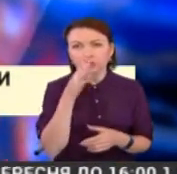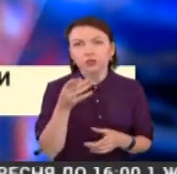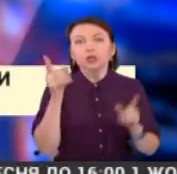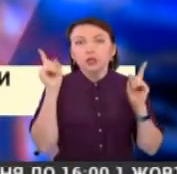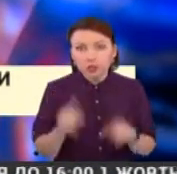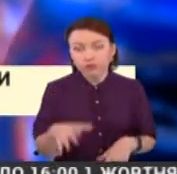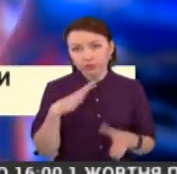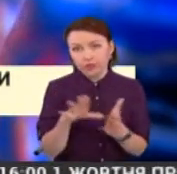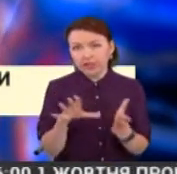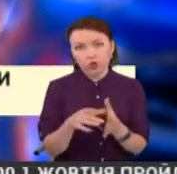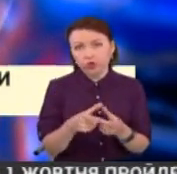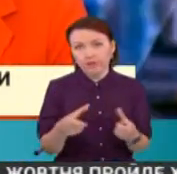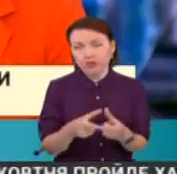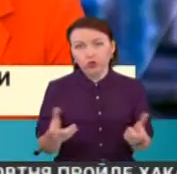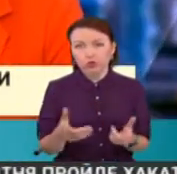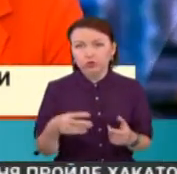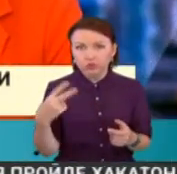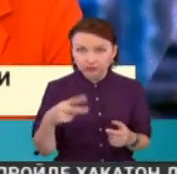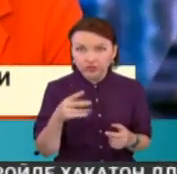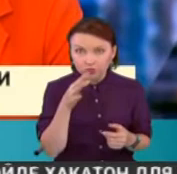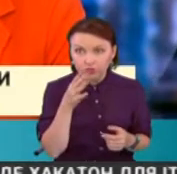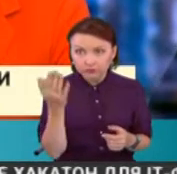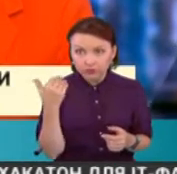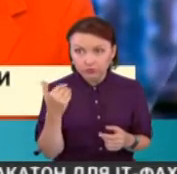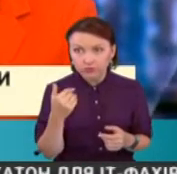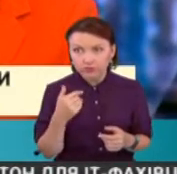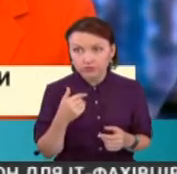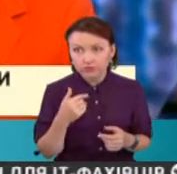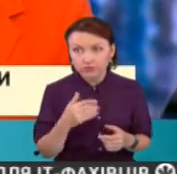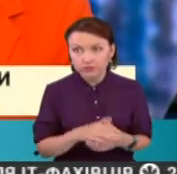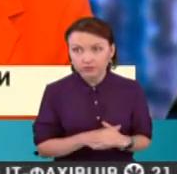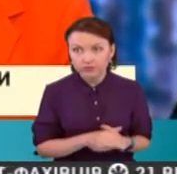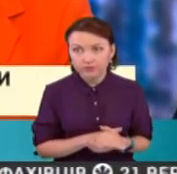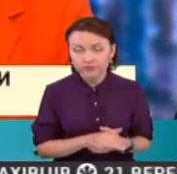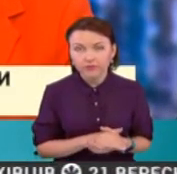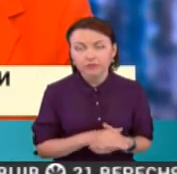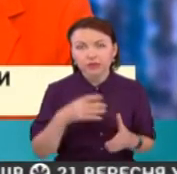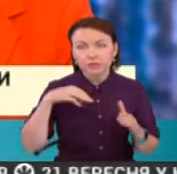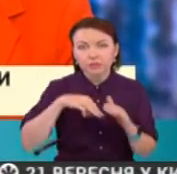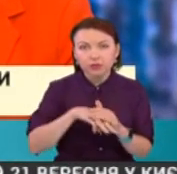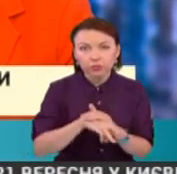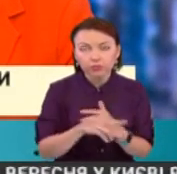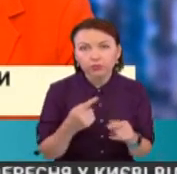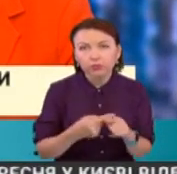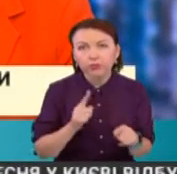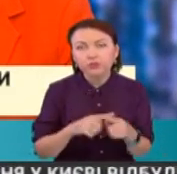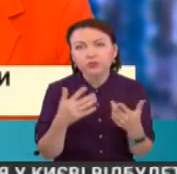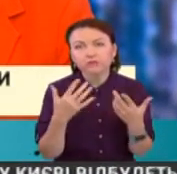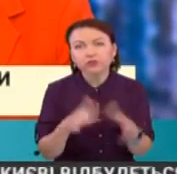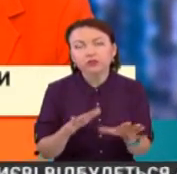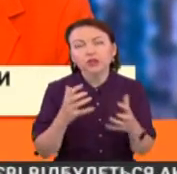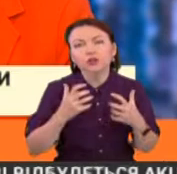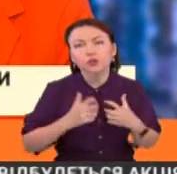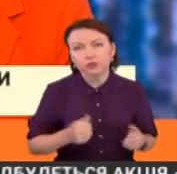теж був цей електронний квиток. Аж 20 років тому. Про метрополітен, про це вже надоїло.